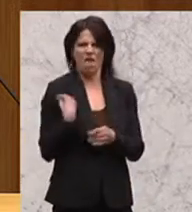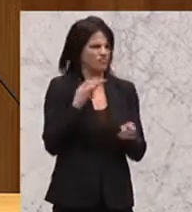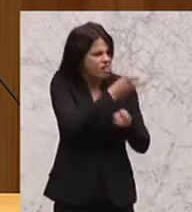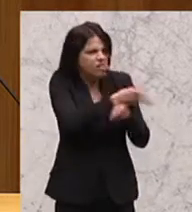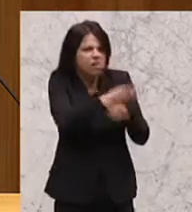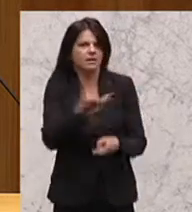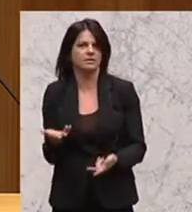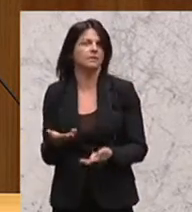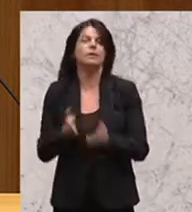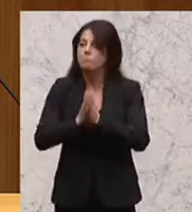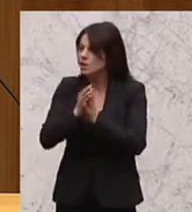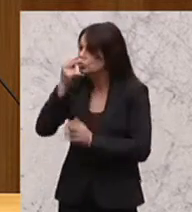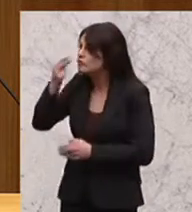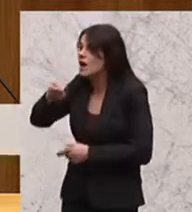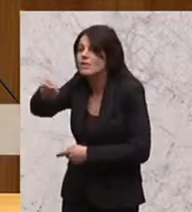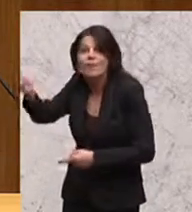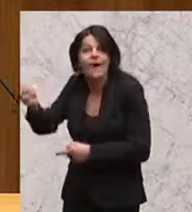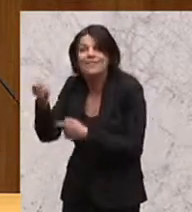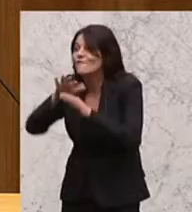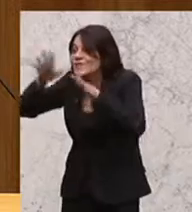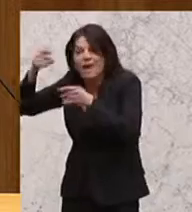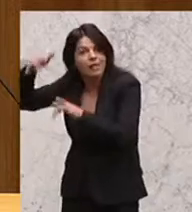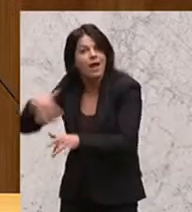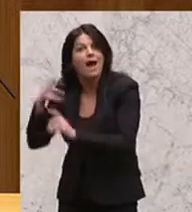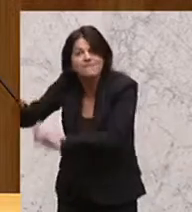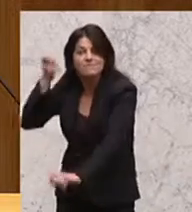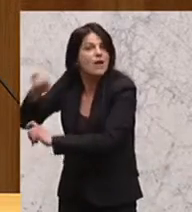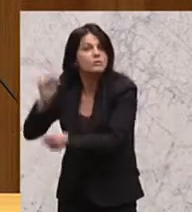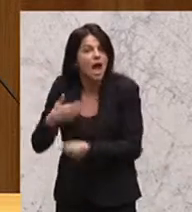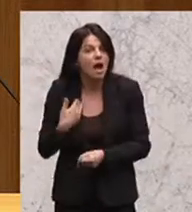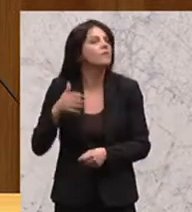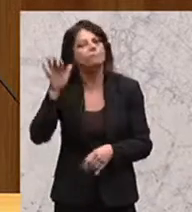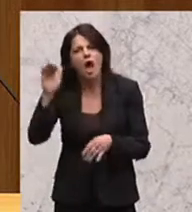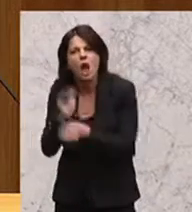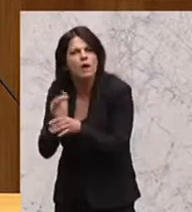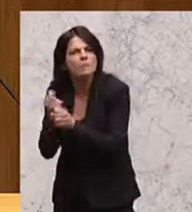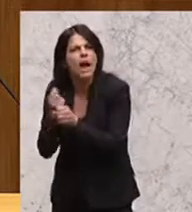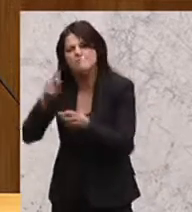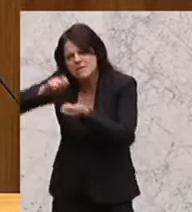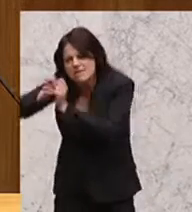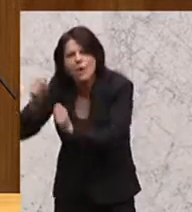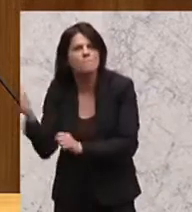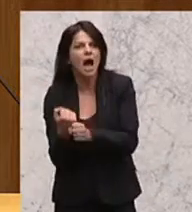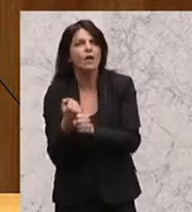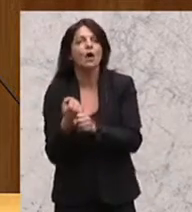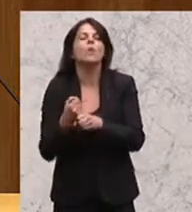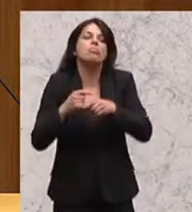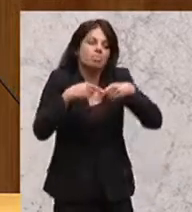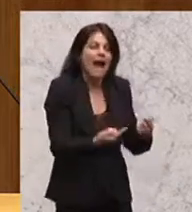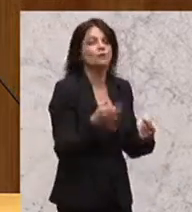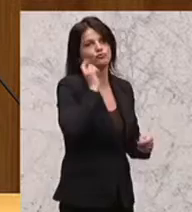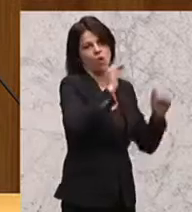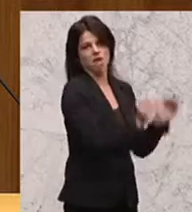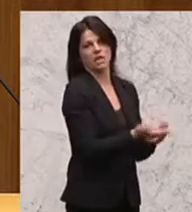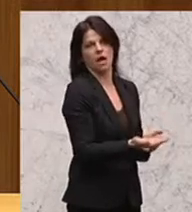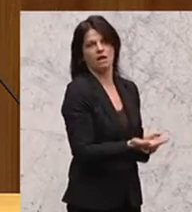dorthin, wo tatsächlich was zu holen ist, dann machen Sie Ihre Hausaufgaben, machen Sie die Reformen und dann reden wir über eine Steuersenkung und die